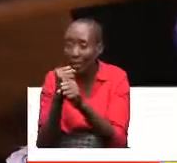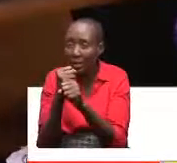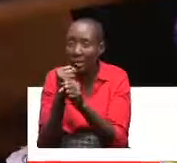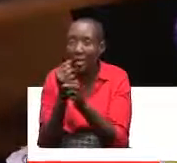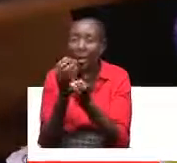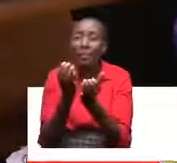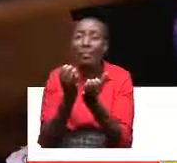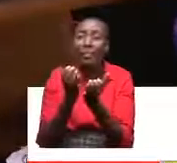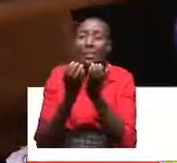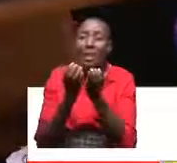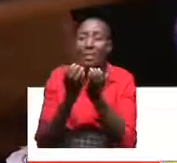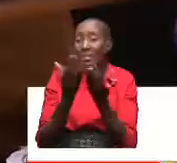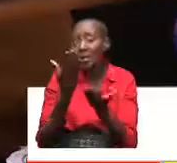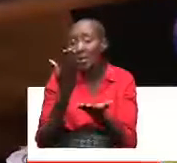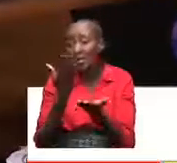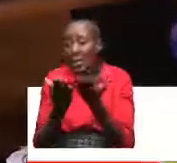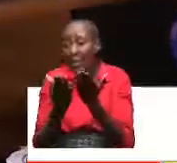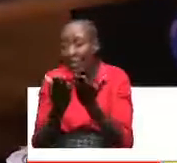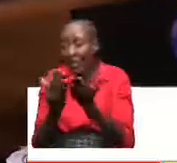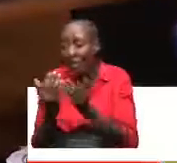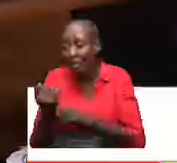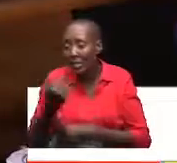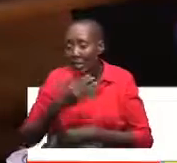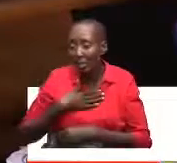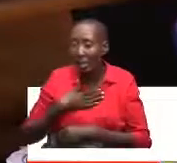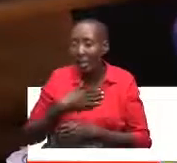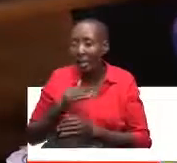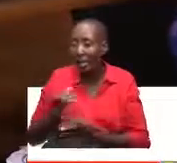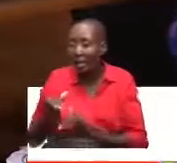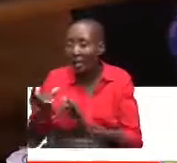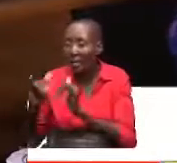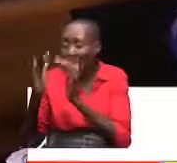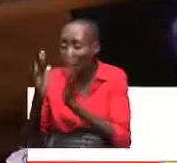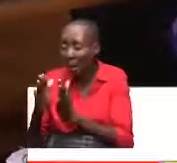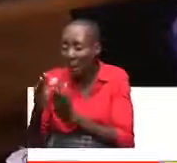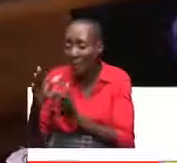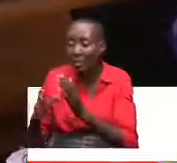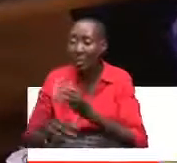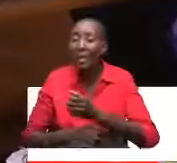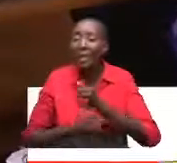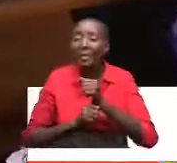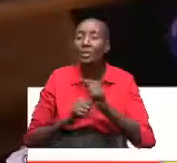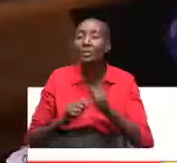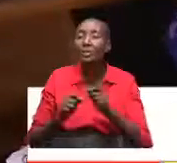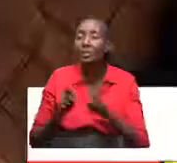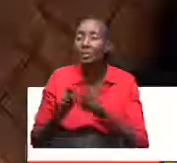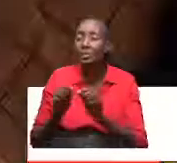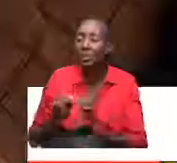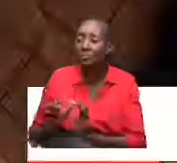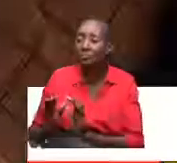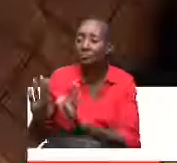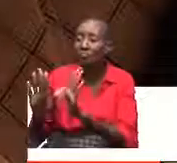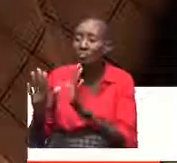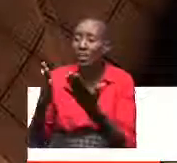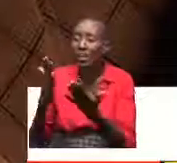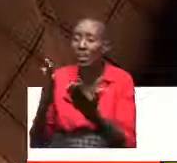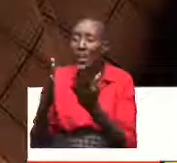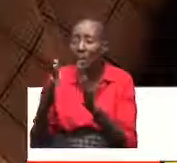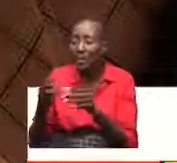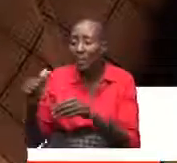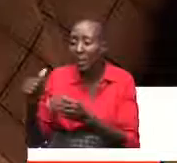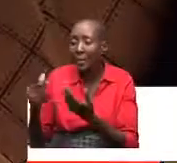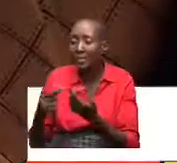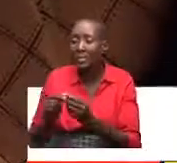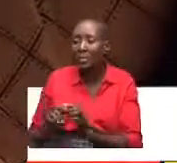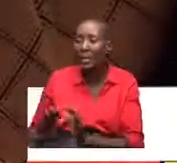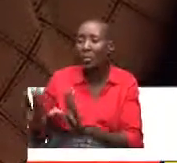nitahitaji mtoto nimwache katika mtu ambaye ninayemwamini. Saa zingine unaweza mwacha na yaya na anaenda, ama